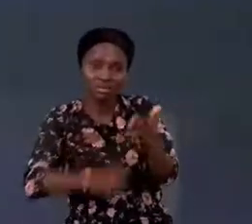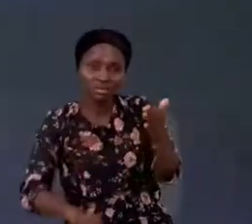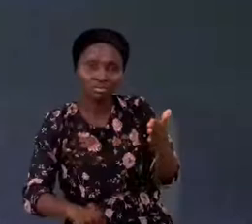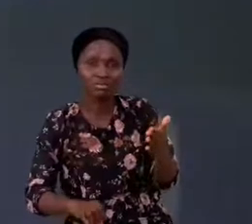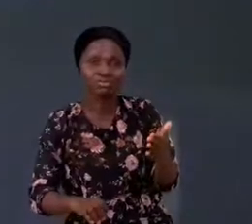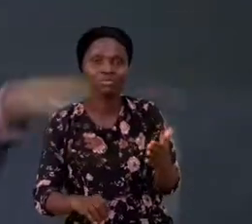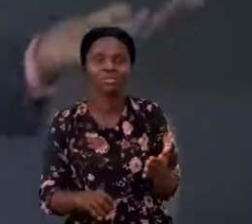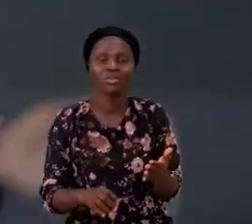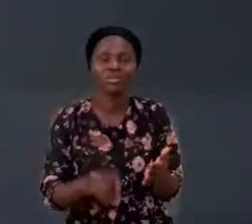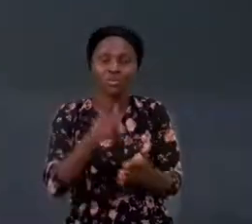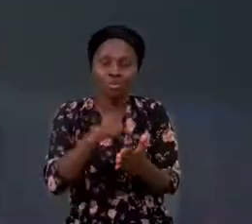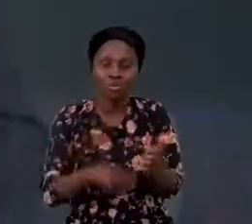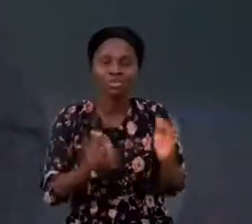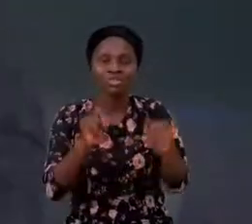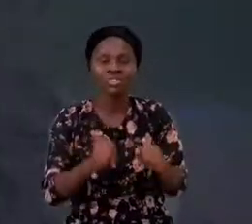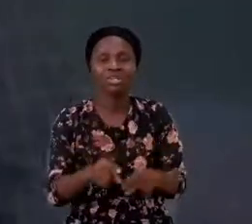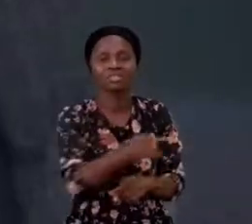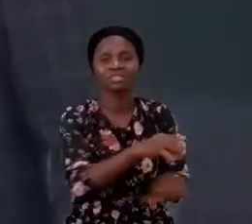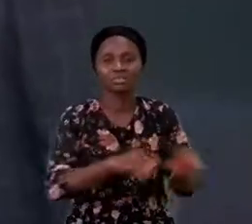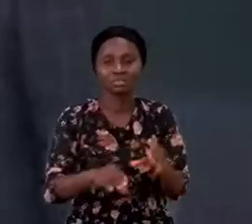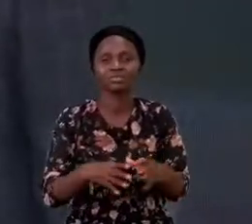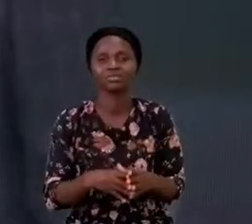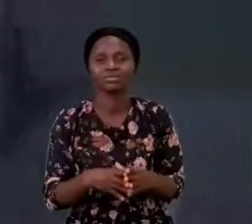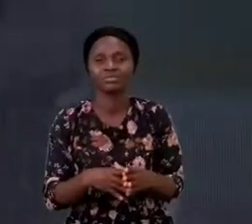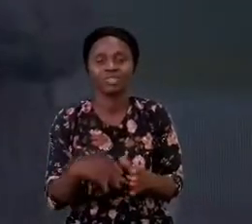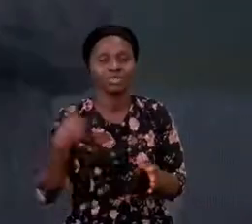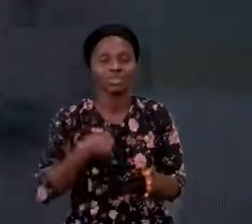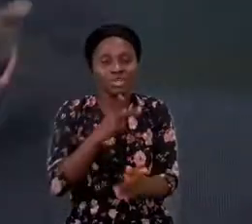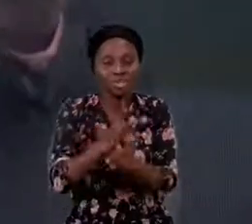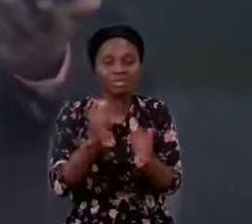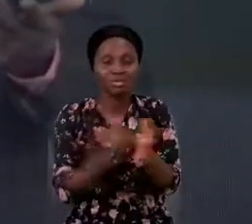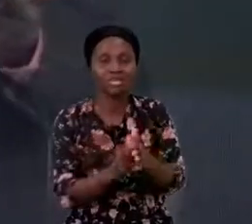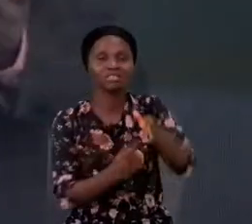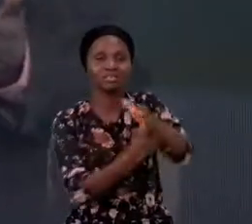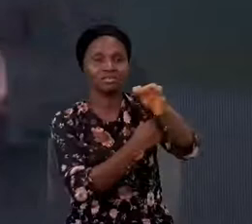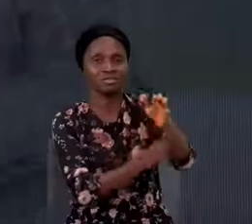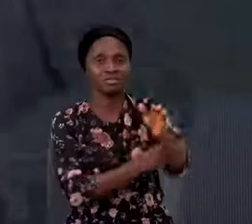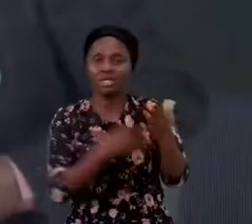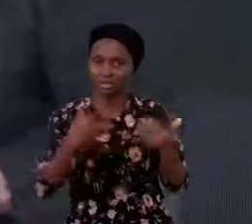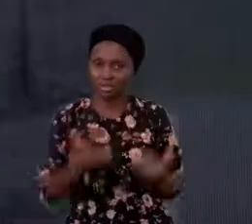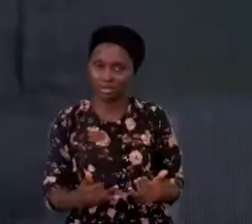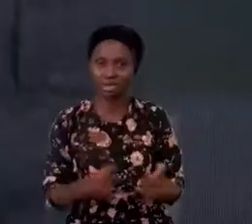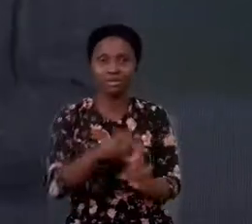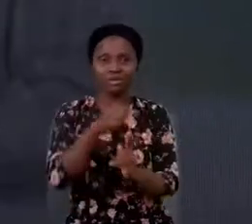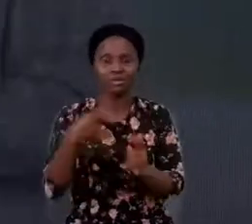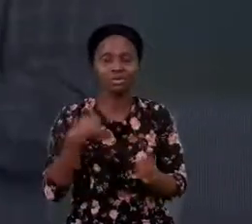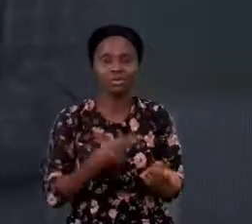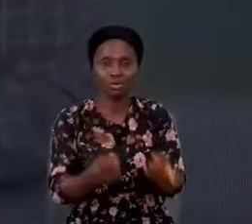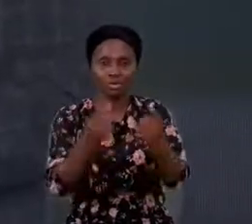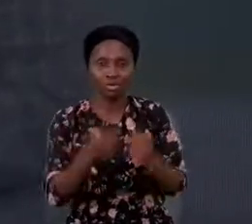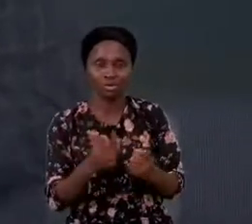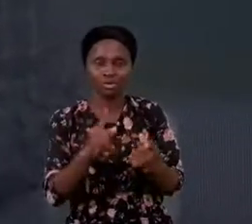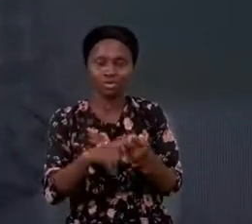il s'agit de la vie morale, de la vie spirituelle, à la vie religieuse, Nous avons la fondation, et si les fondements